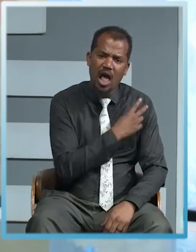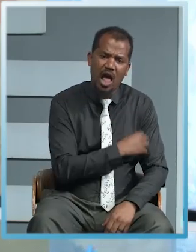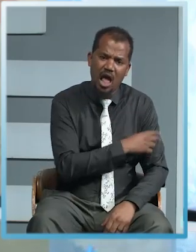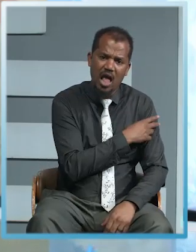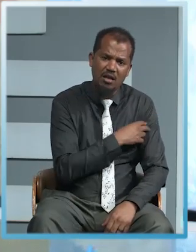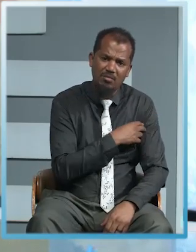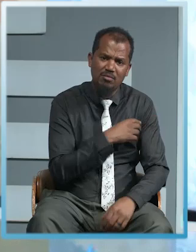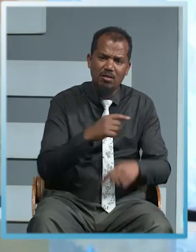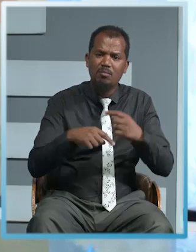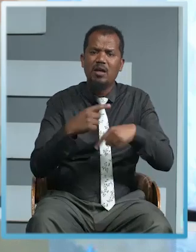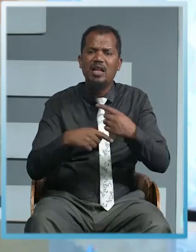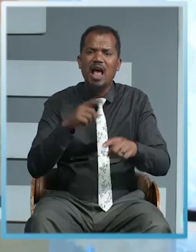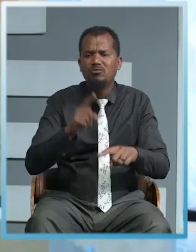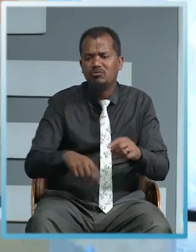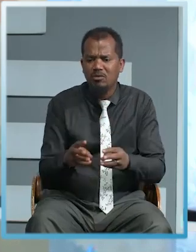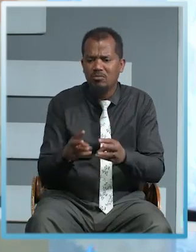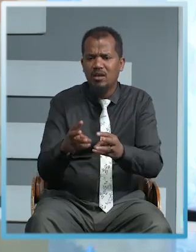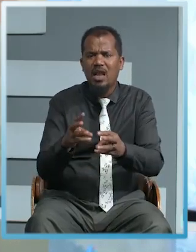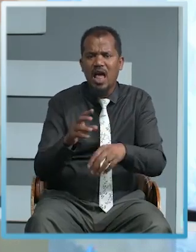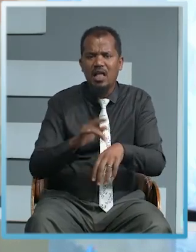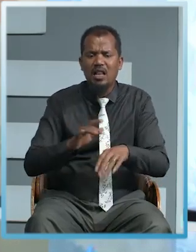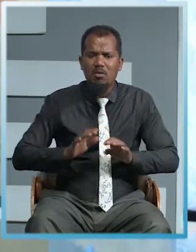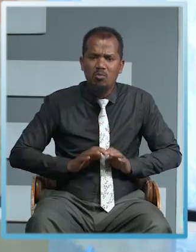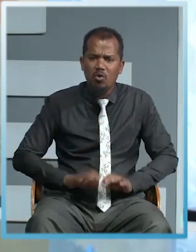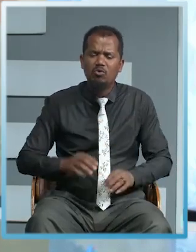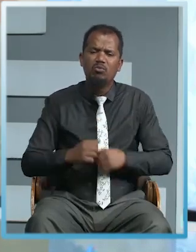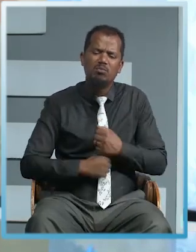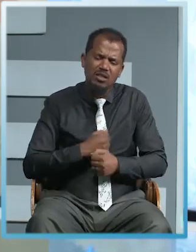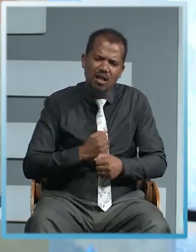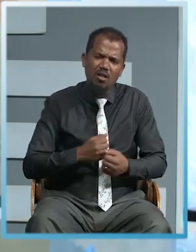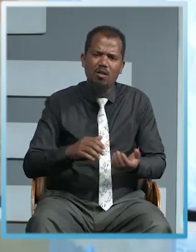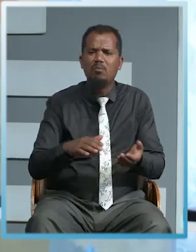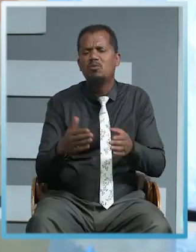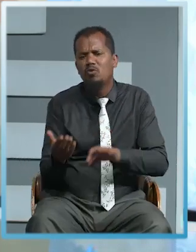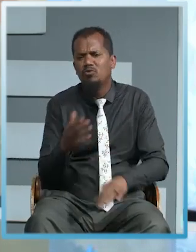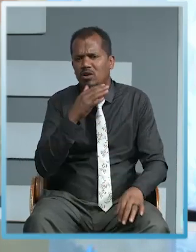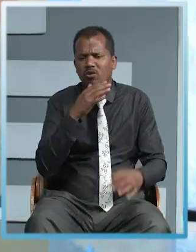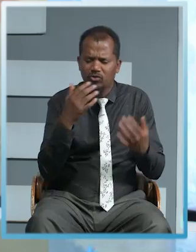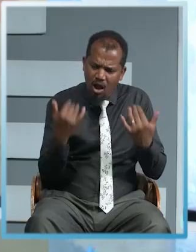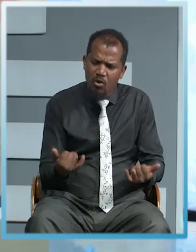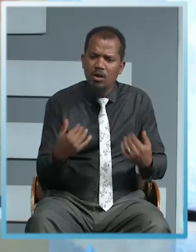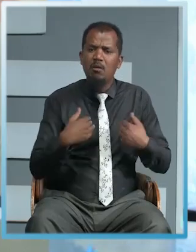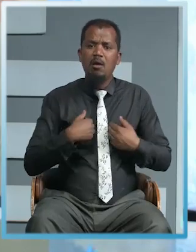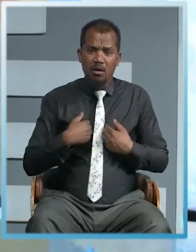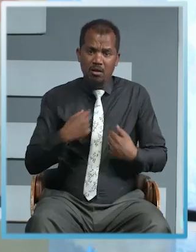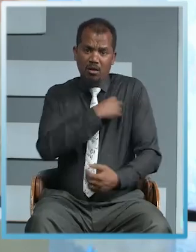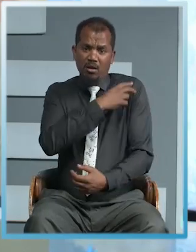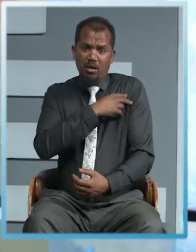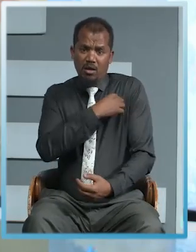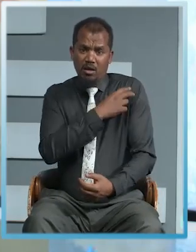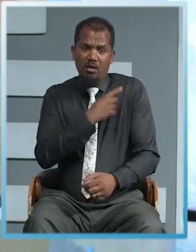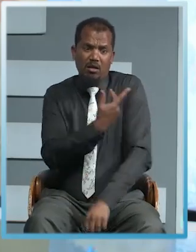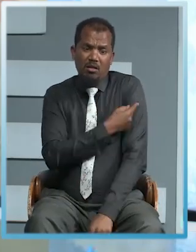ሀኪም ቤት መሄድ አቅቷቸው ሜዳ ላይ የሚወልዱ በዛም ይሰቃዩ ህይወታቸውም የሚያልፍናቶች አሁንም አሉ። ህክምና